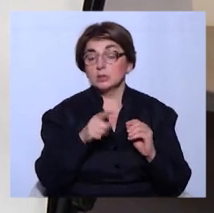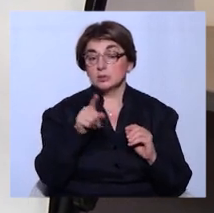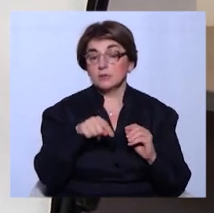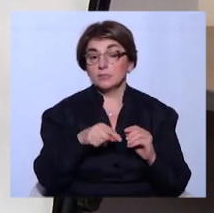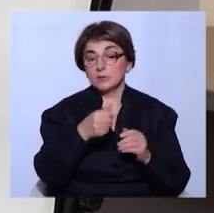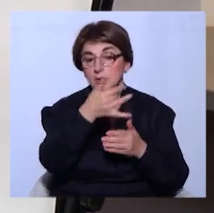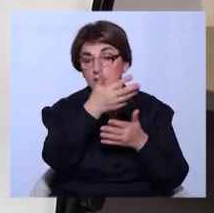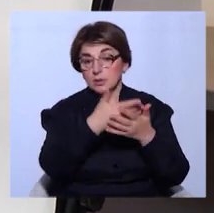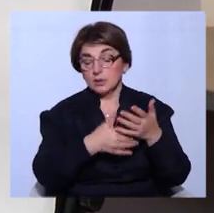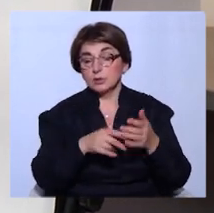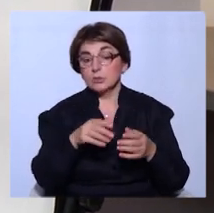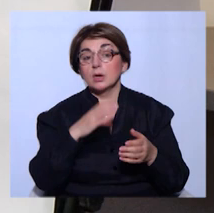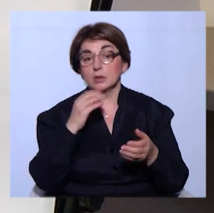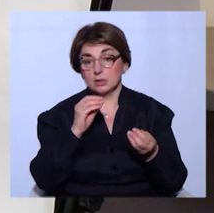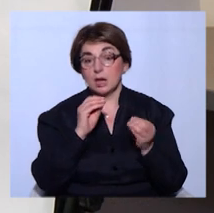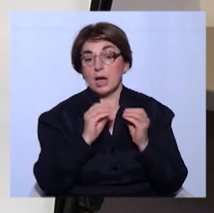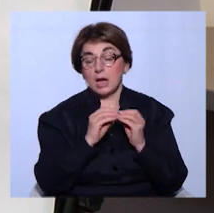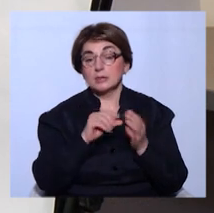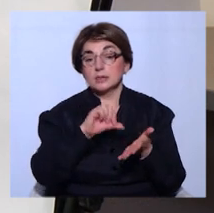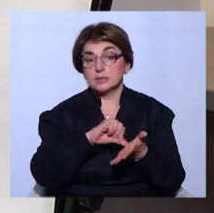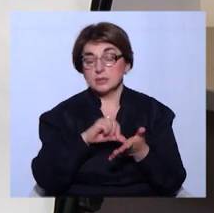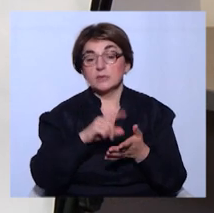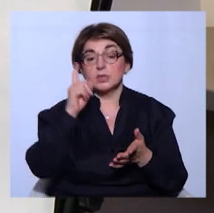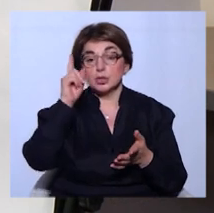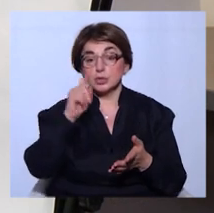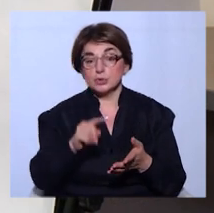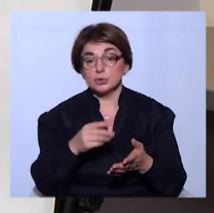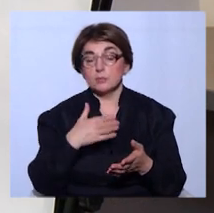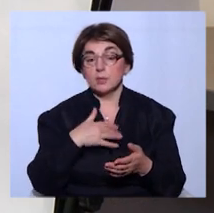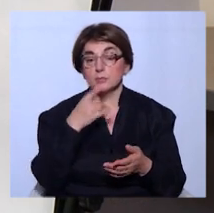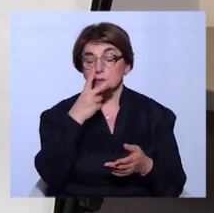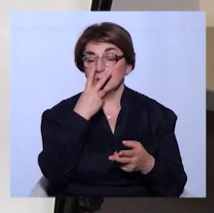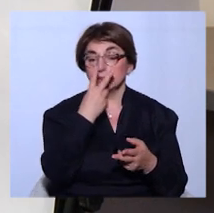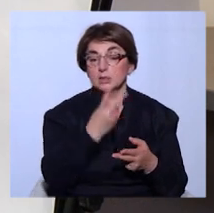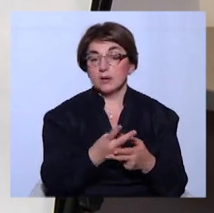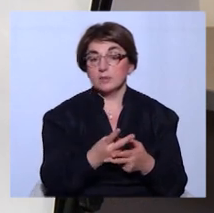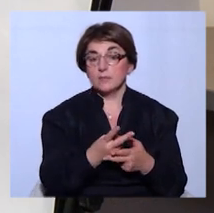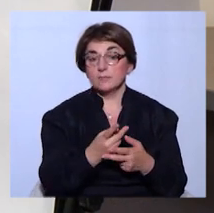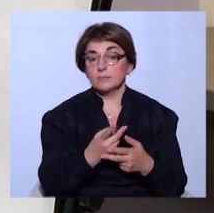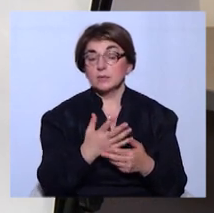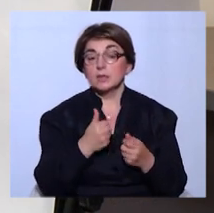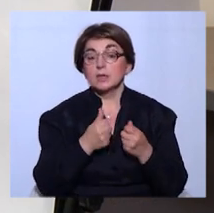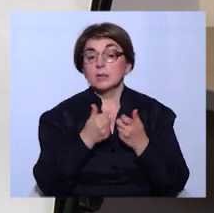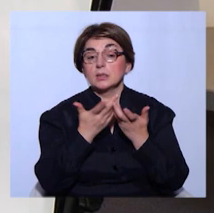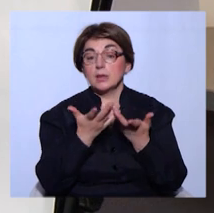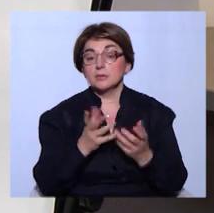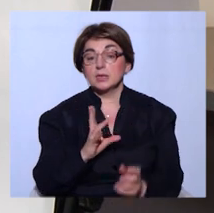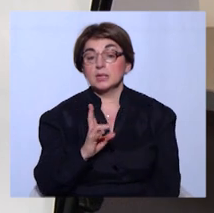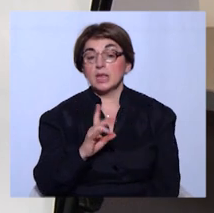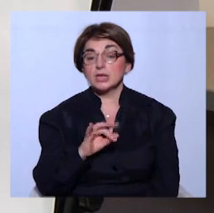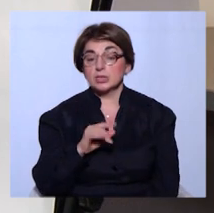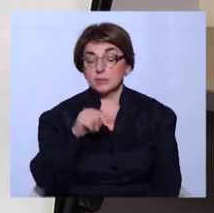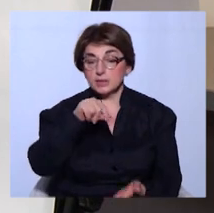პროგრამაში სასურველია რომ იცოდეთ. მე მინდა დააკვირდეთ, რომ რამდენი ნახშირბადი და რამდენი წყალბადით